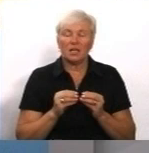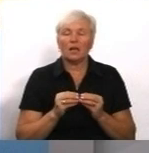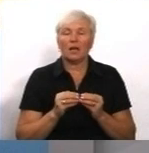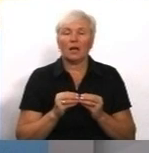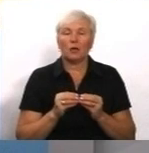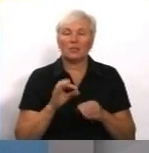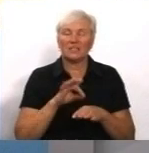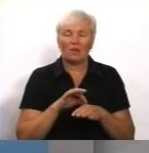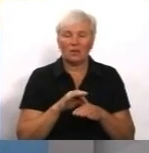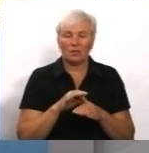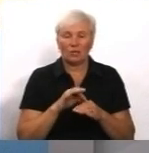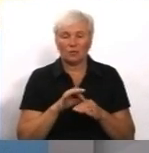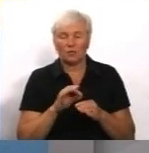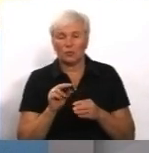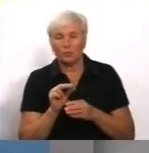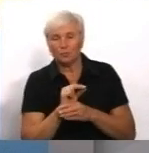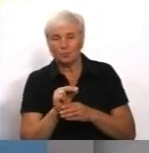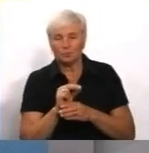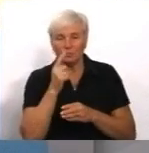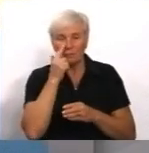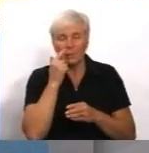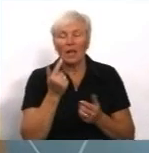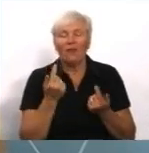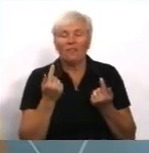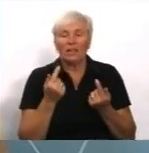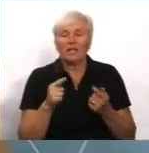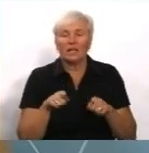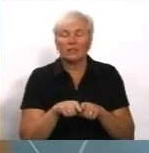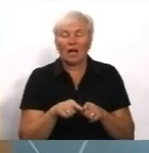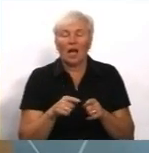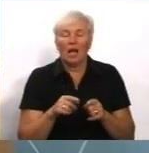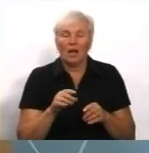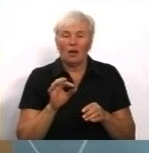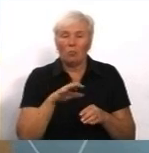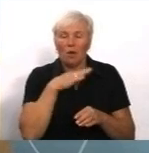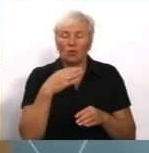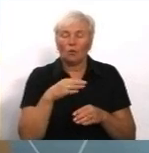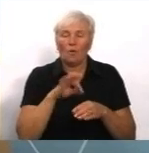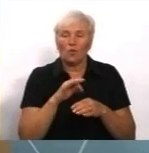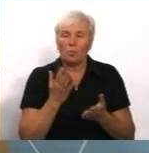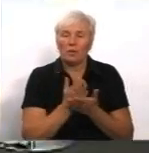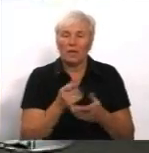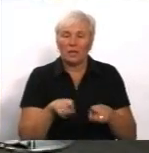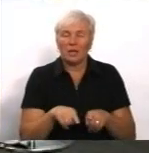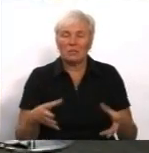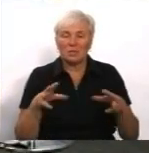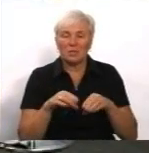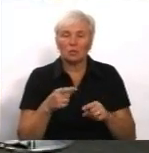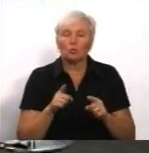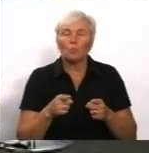адже велика кількість таких хвороб є спільними. Тому дотримання санітарного законодавства в